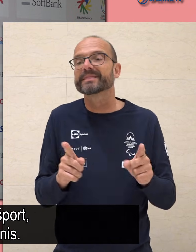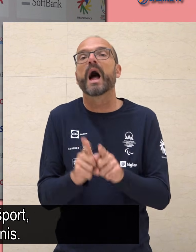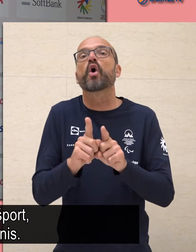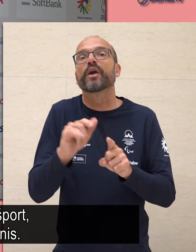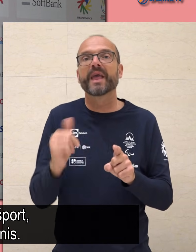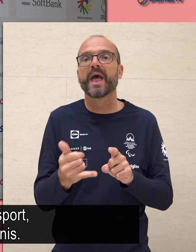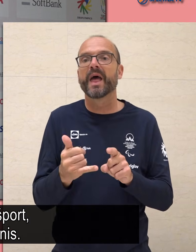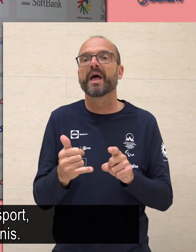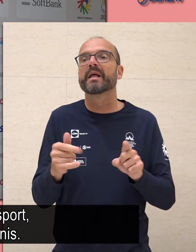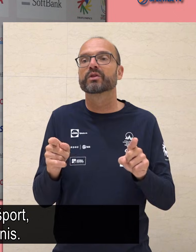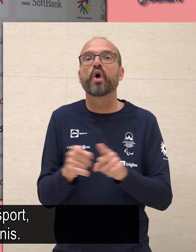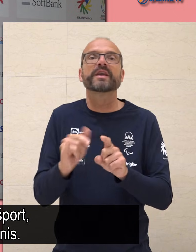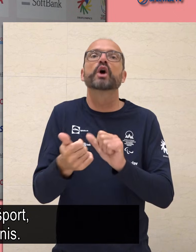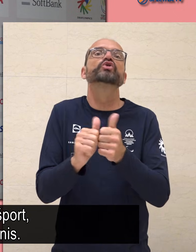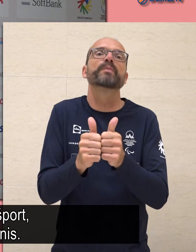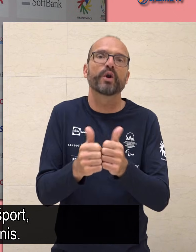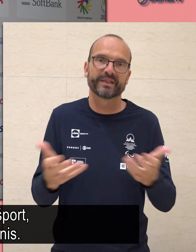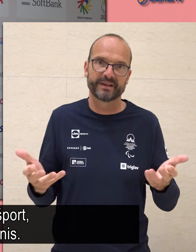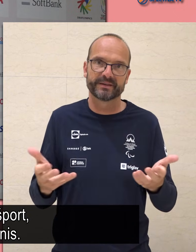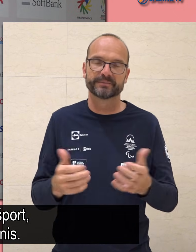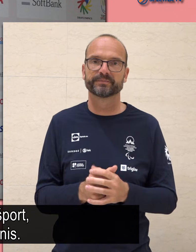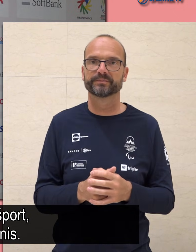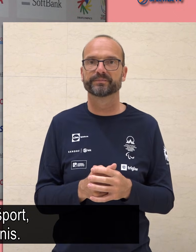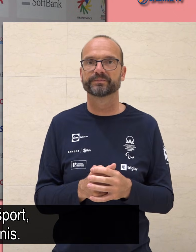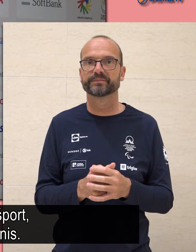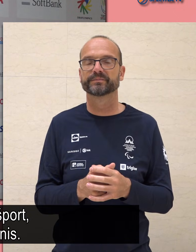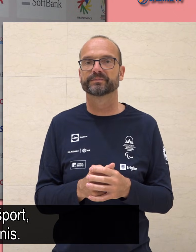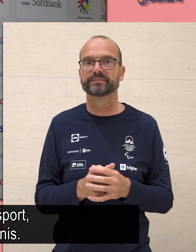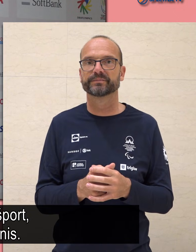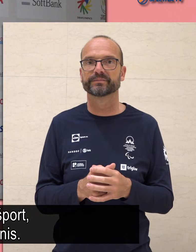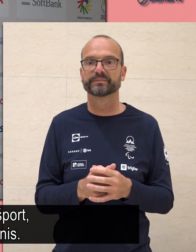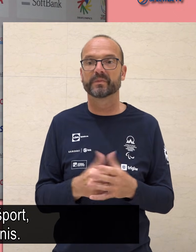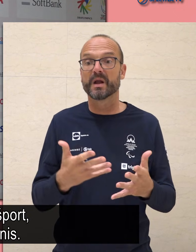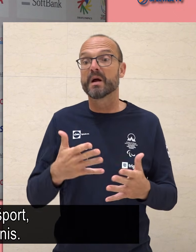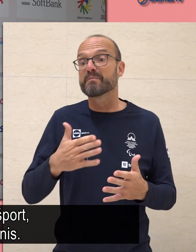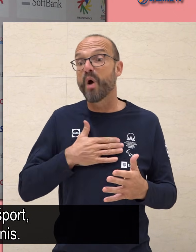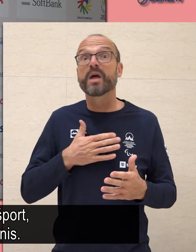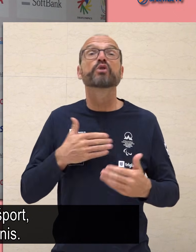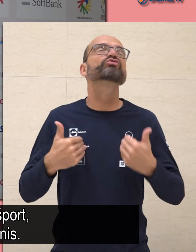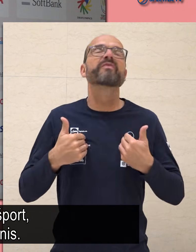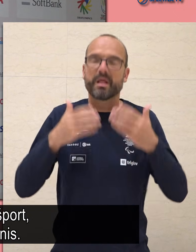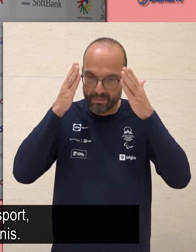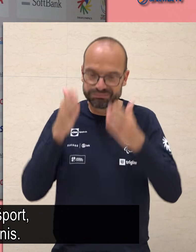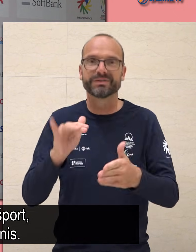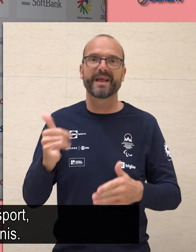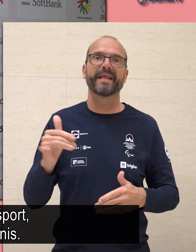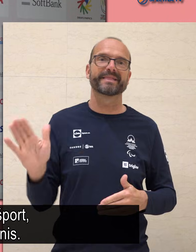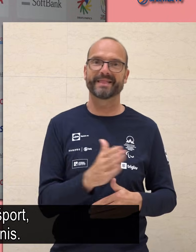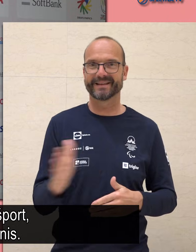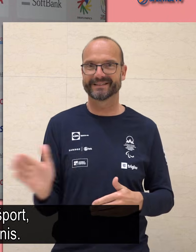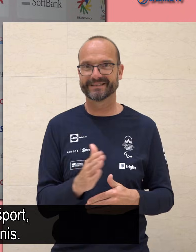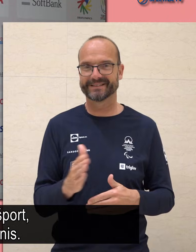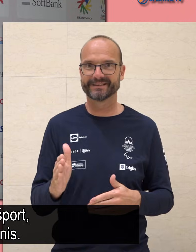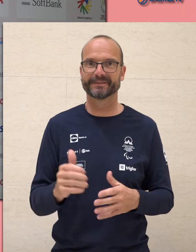To pač je, to je sport, je sport. In pa moje življenje je tenis.